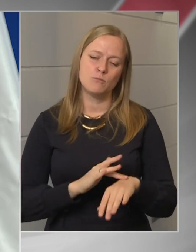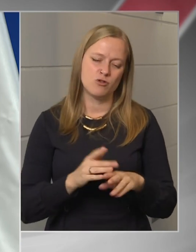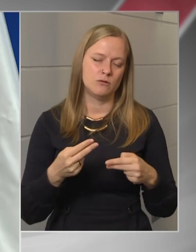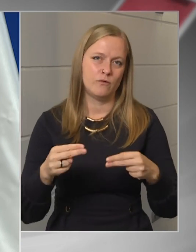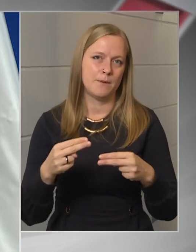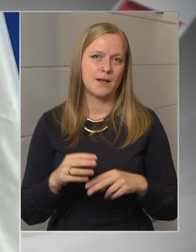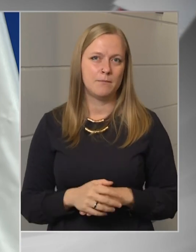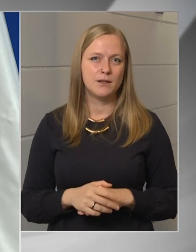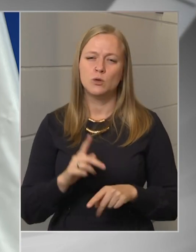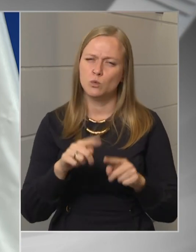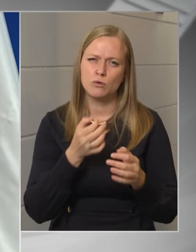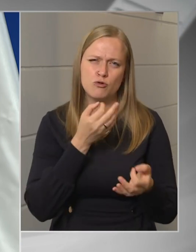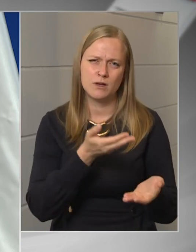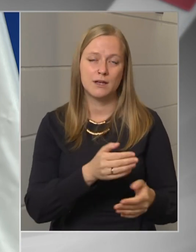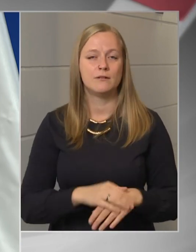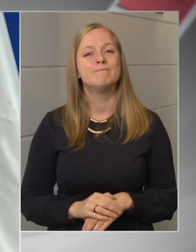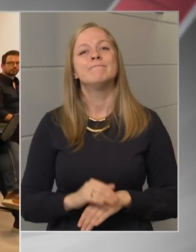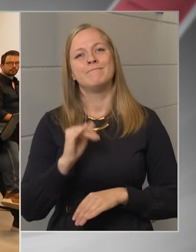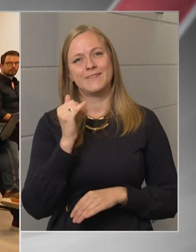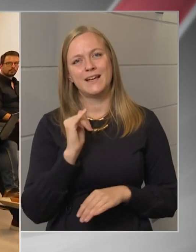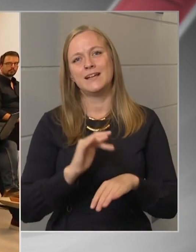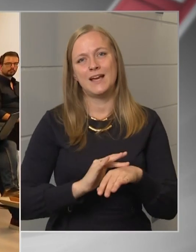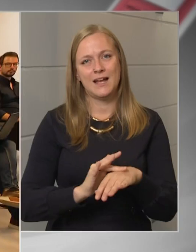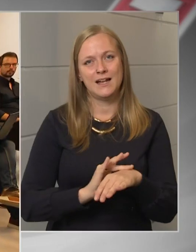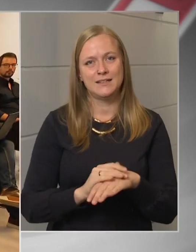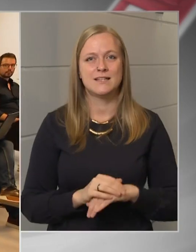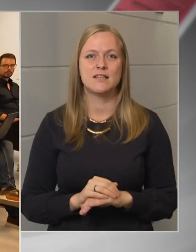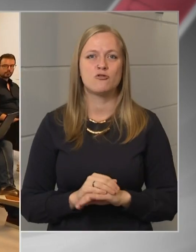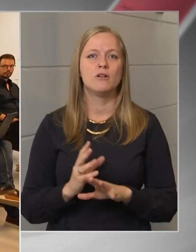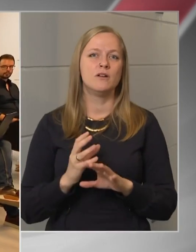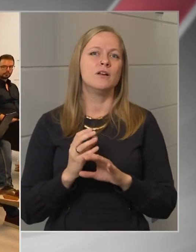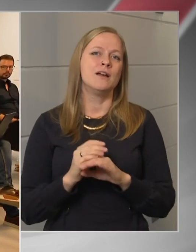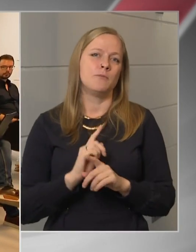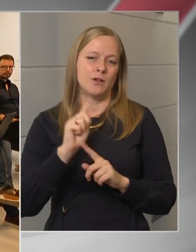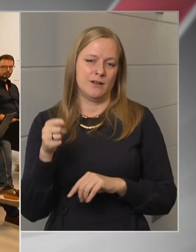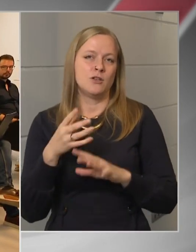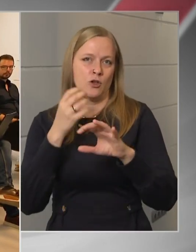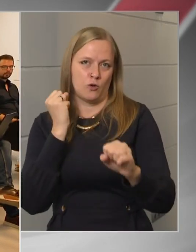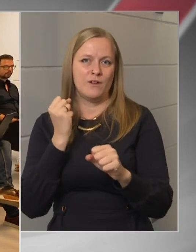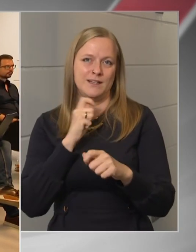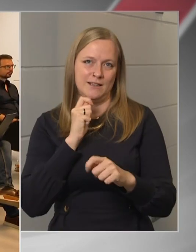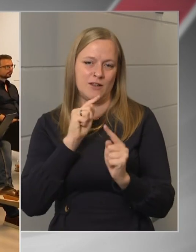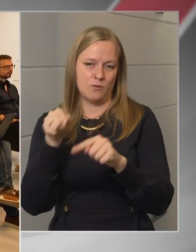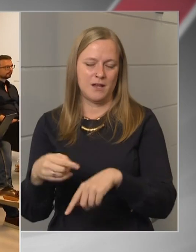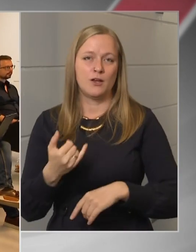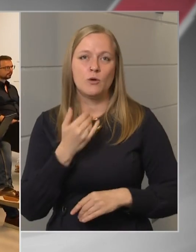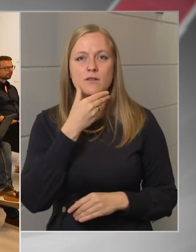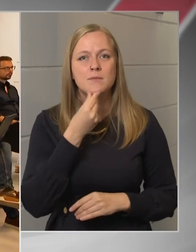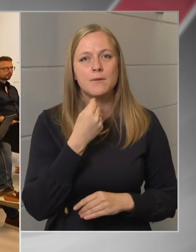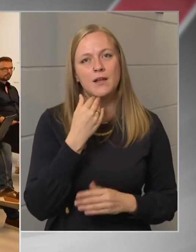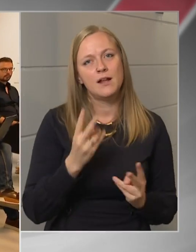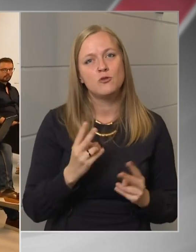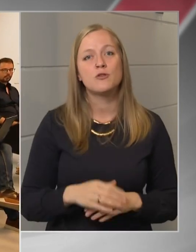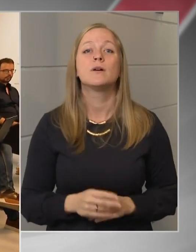Bocsánat, mennünk kell tovább, vagy utolsó kérdés. És elnézést kérek, is elmegyek egy nagykövetti interjúra. Köszönöm a lehetőséget. Köszönjük szépen, Origo.